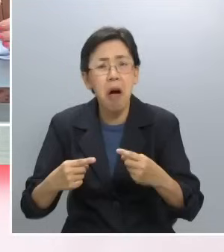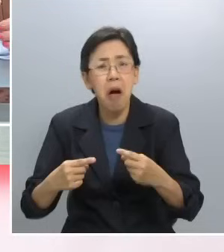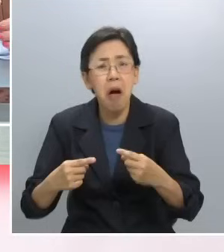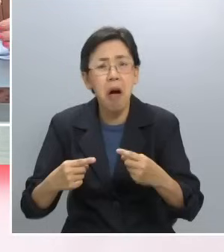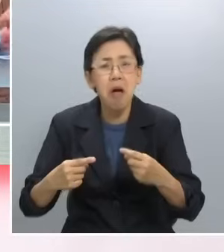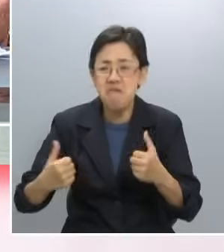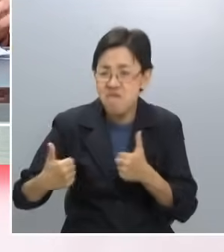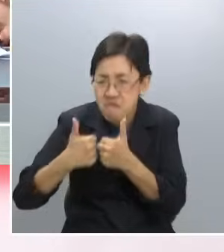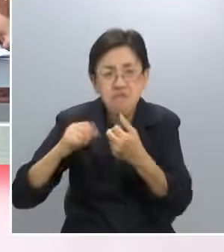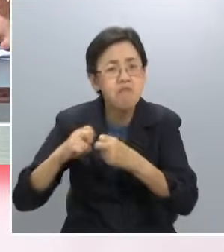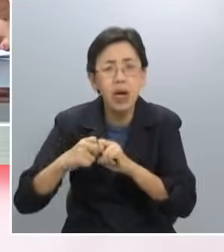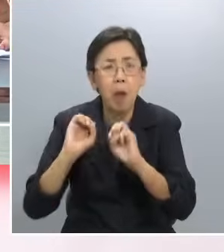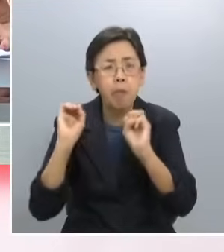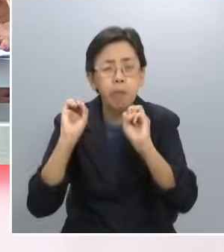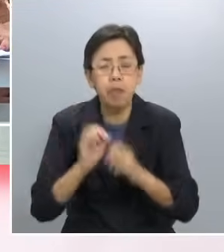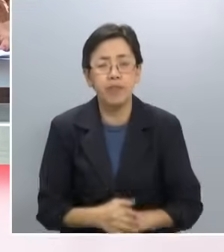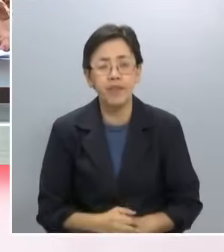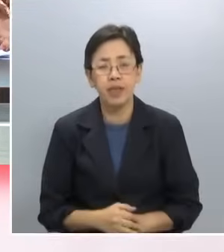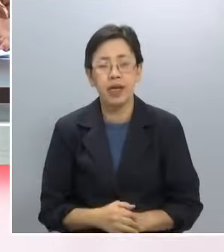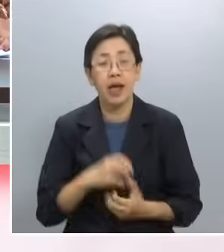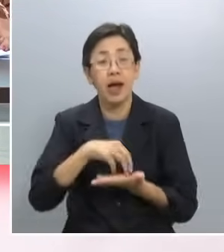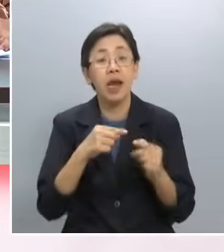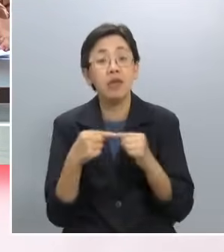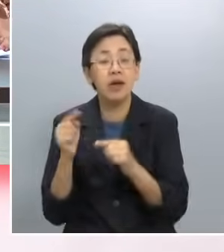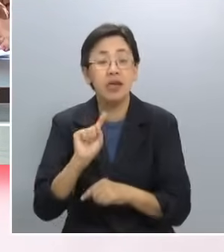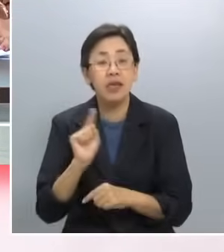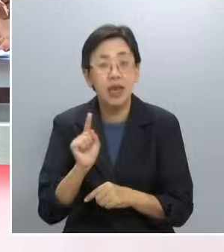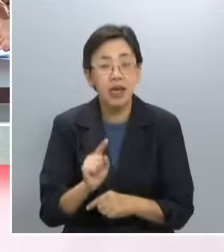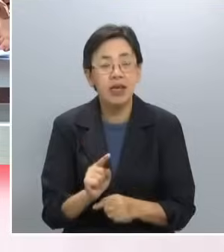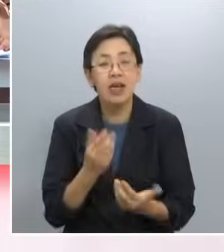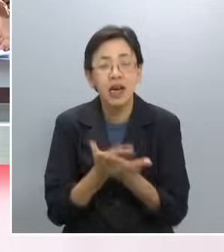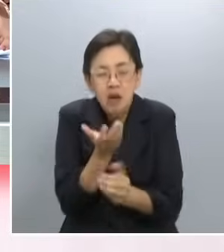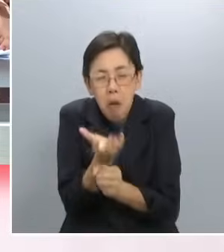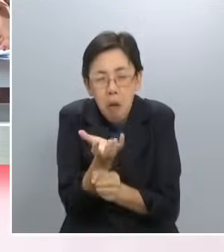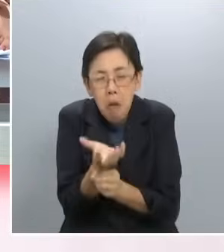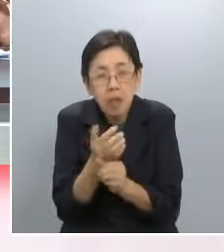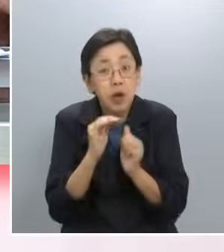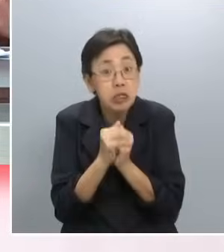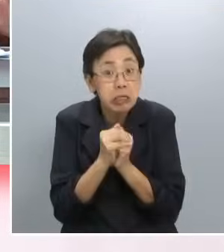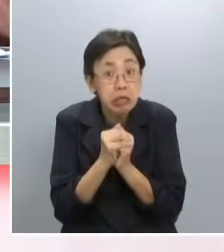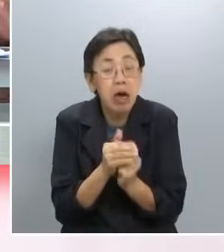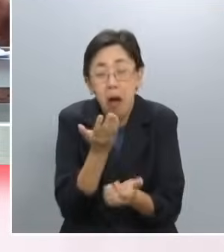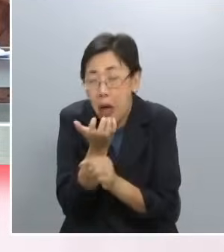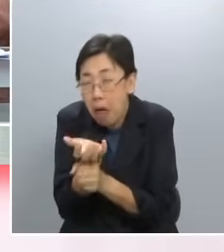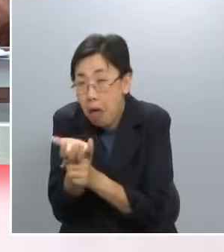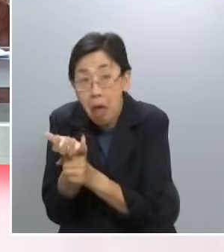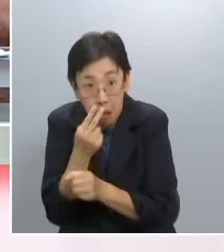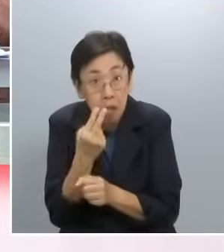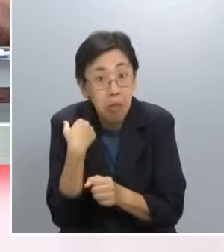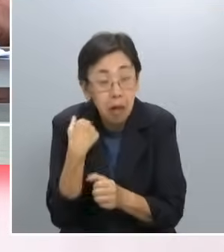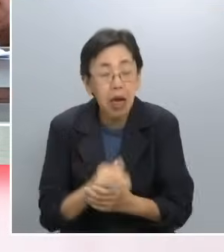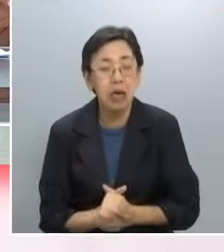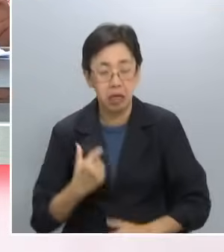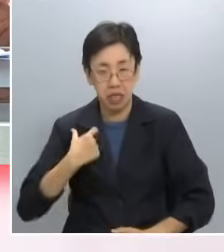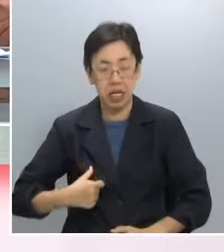อ่ะไปดูอีกเรื่องนึงท่านผู้ชมคะเปลี่ยนโหมดค่ะท่านผู้ชมเคยเห็นขอทานที่เป็นชาวจีนมั้ยคะในเมืองตอนนี้ทางคุณกันจอม